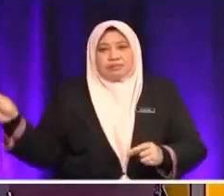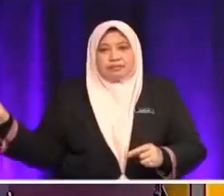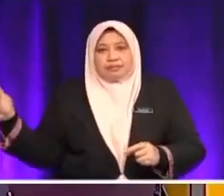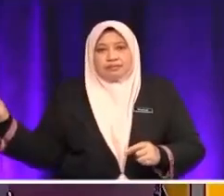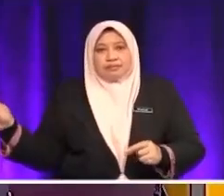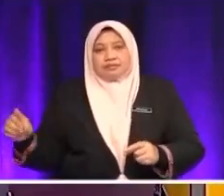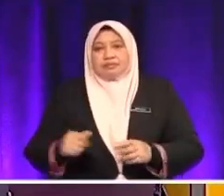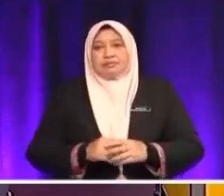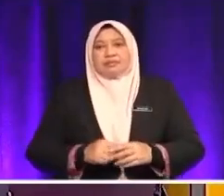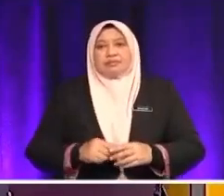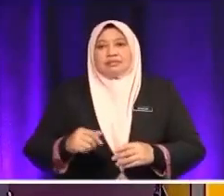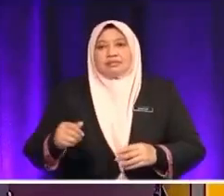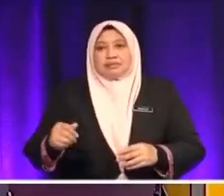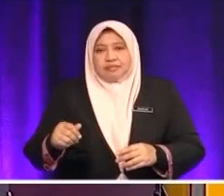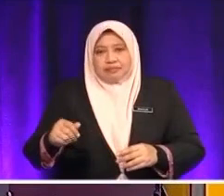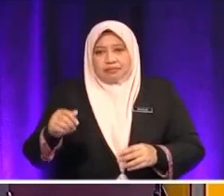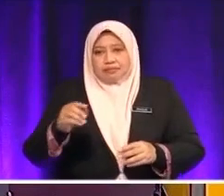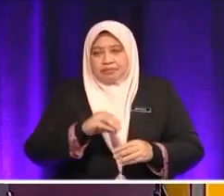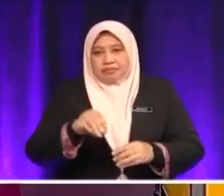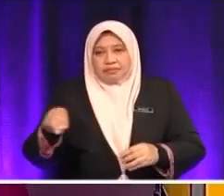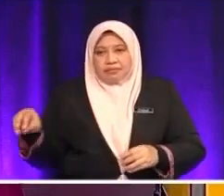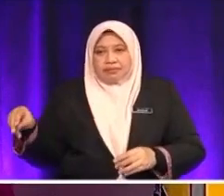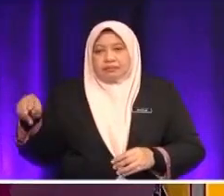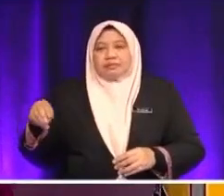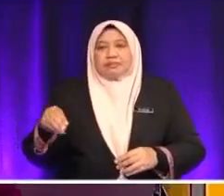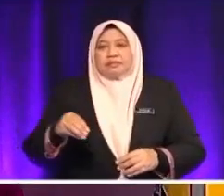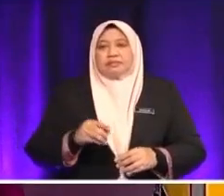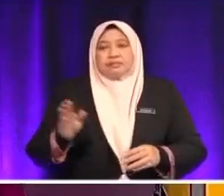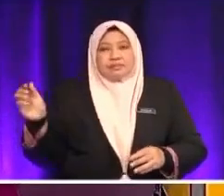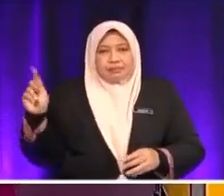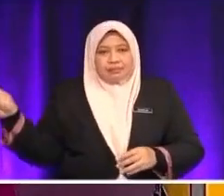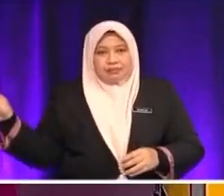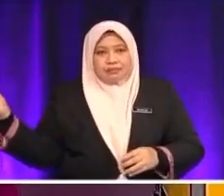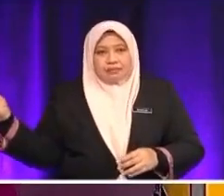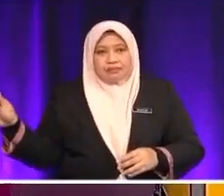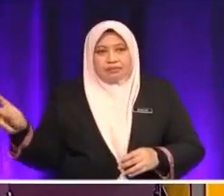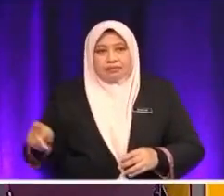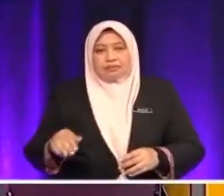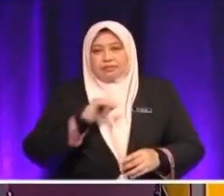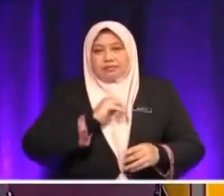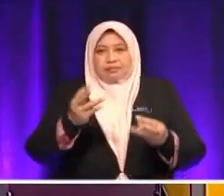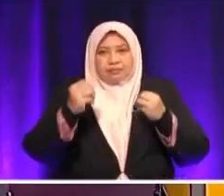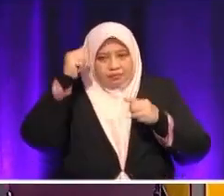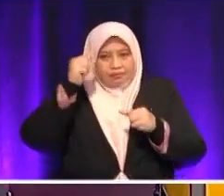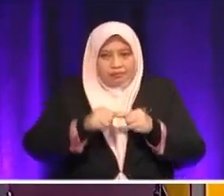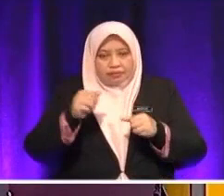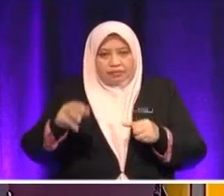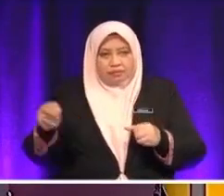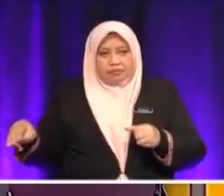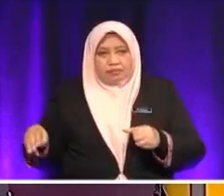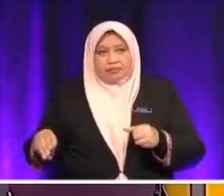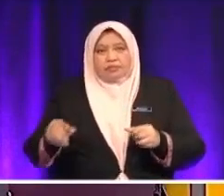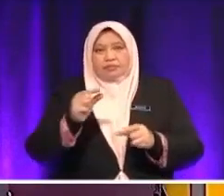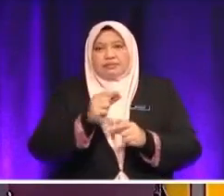jadi jawabannya adalah taburan bencong ke kanan dan karena ingat kamu murid saya nama